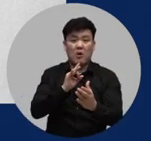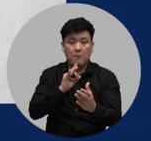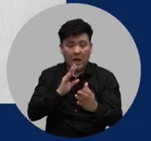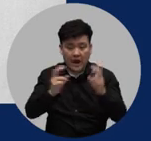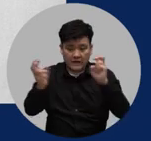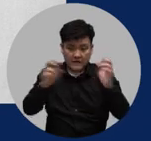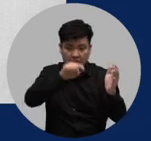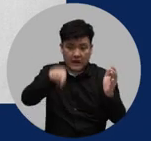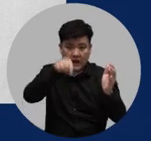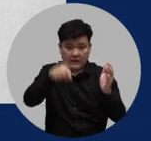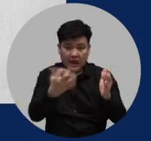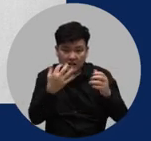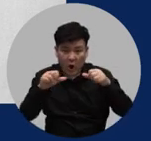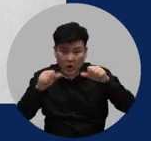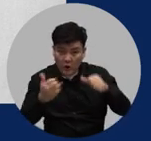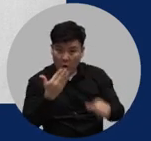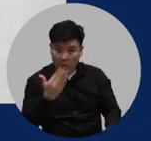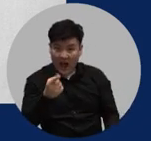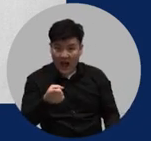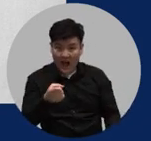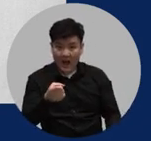것만 직장 내 성희롱이다?